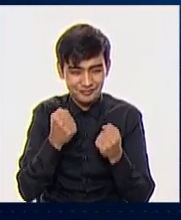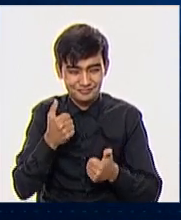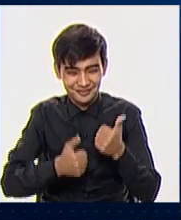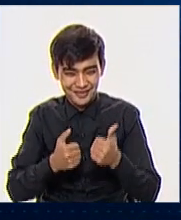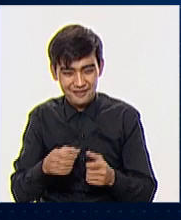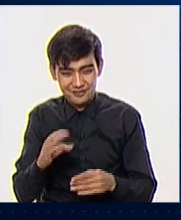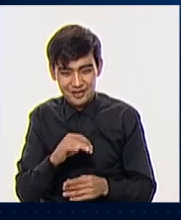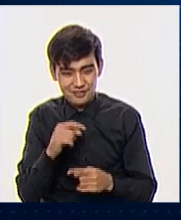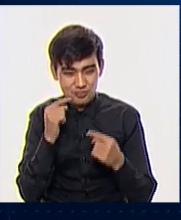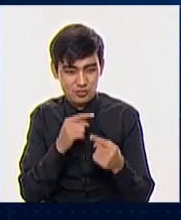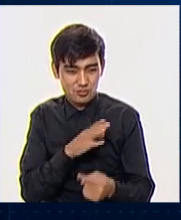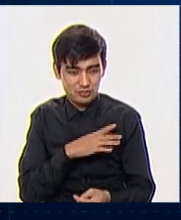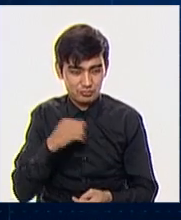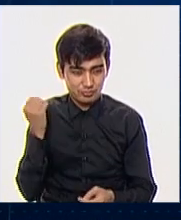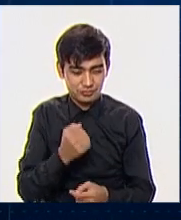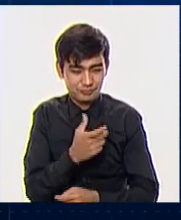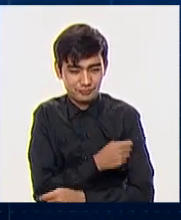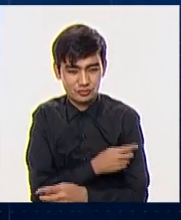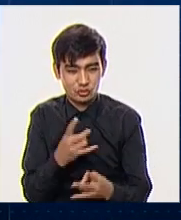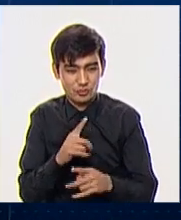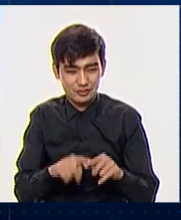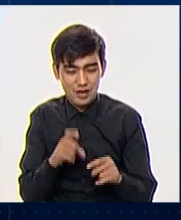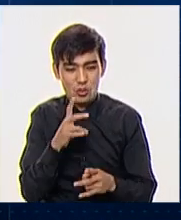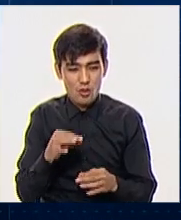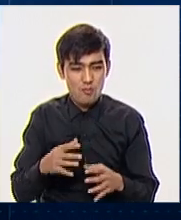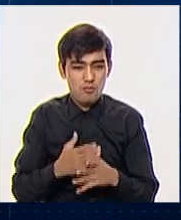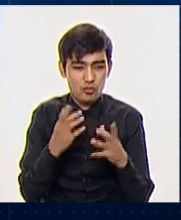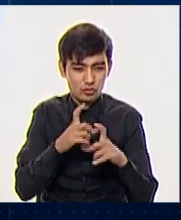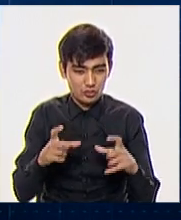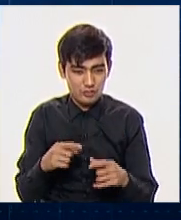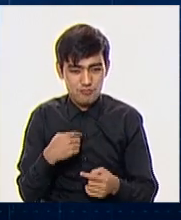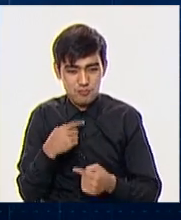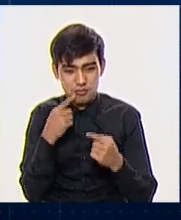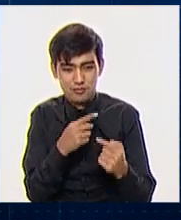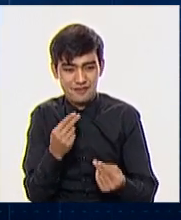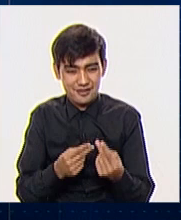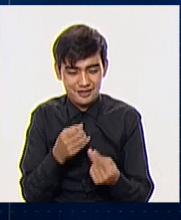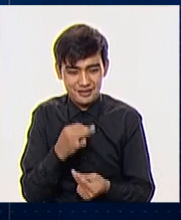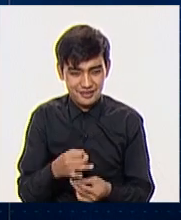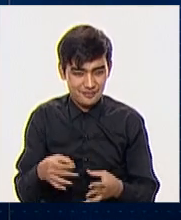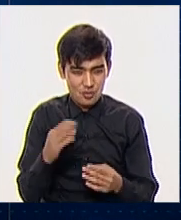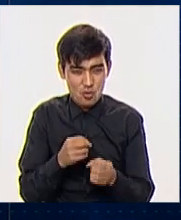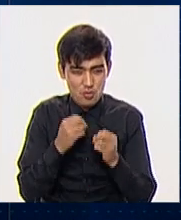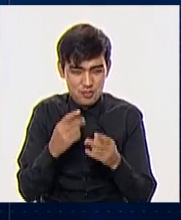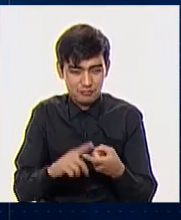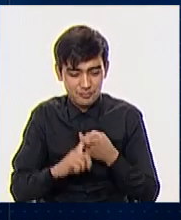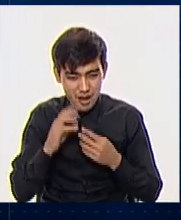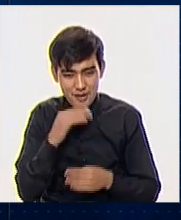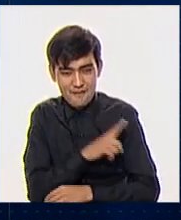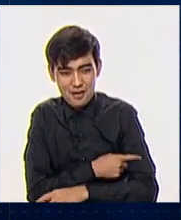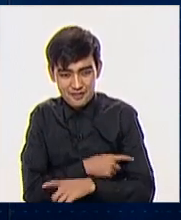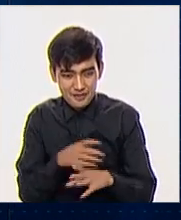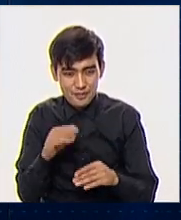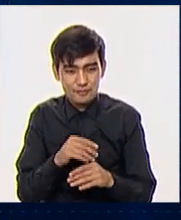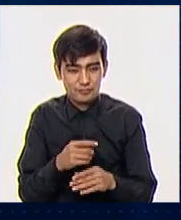в основном за счет ударных темпов вакцинации. Но все же большинство по-прежнему против игр. Несмотря на опасения медиков, организаторы